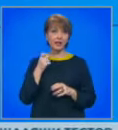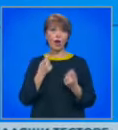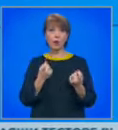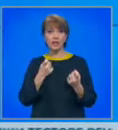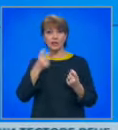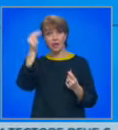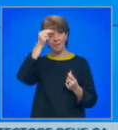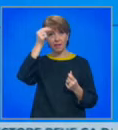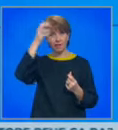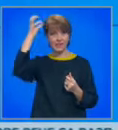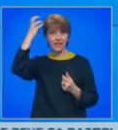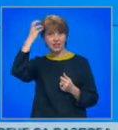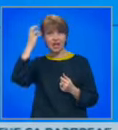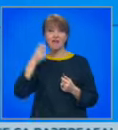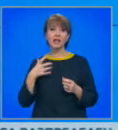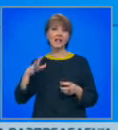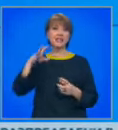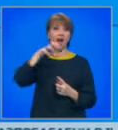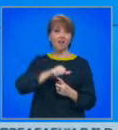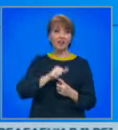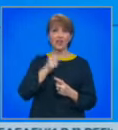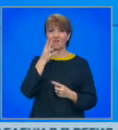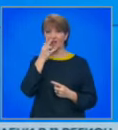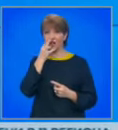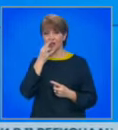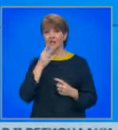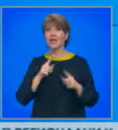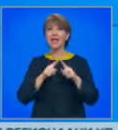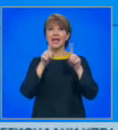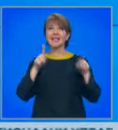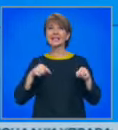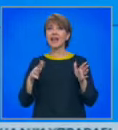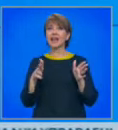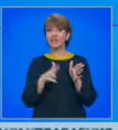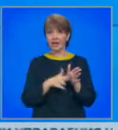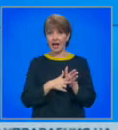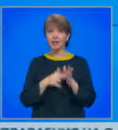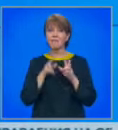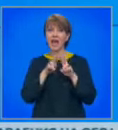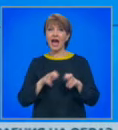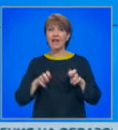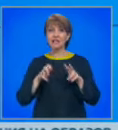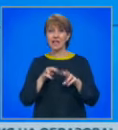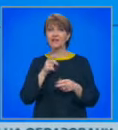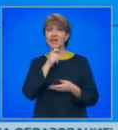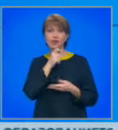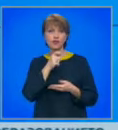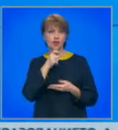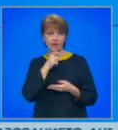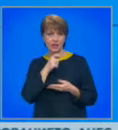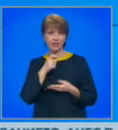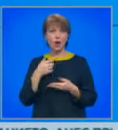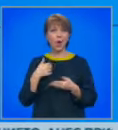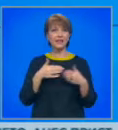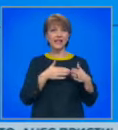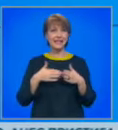страна за засечени фалшиви или невалидни сертификати. В свои разследвания обаче журналисти от южната ни съседка разкриха схеми